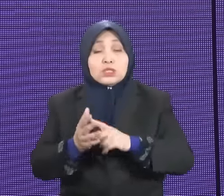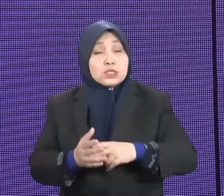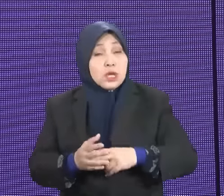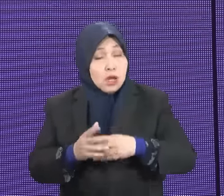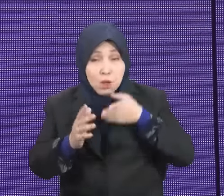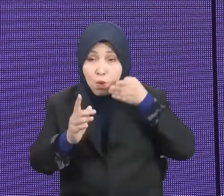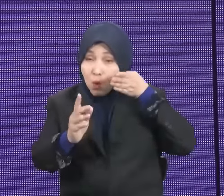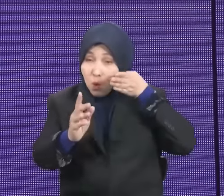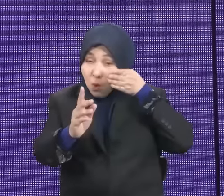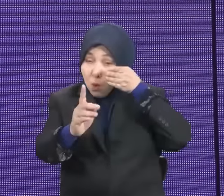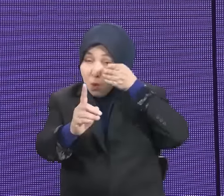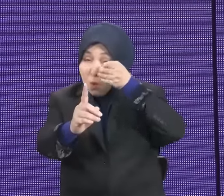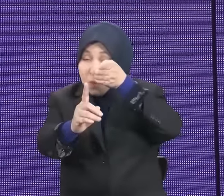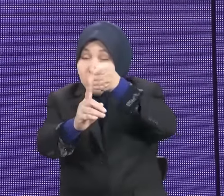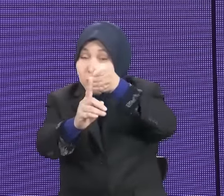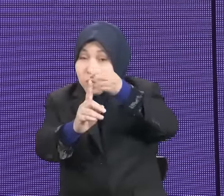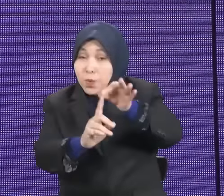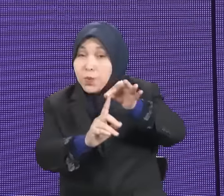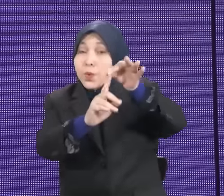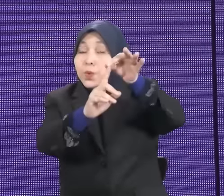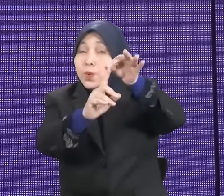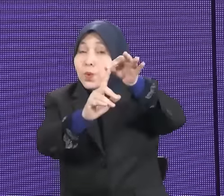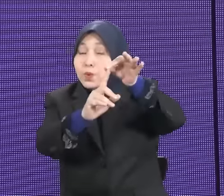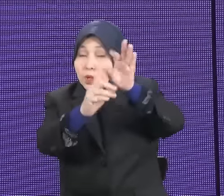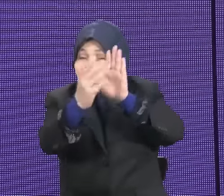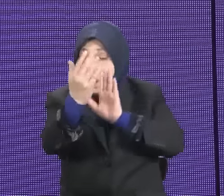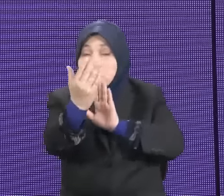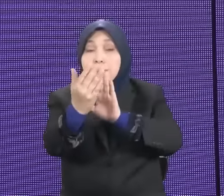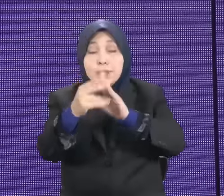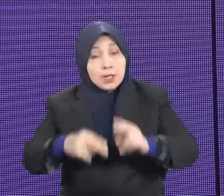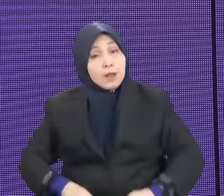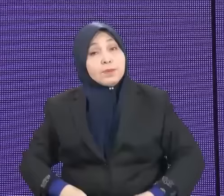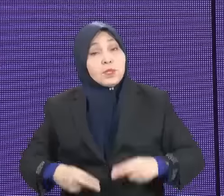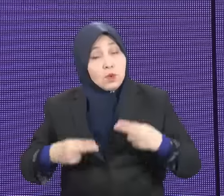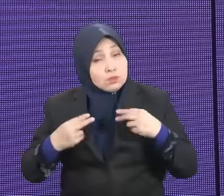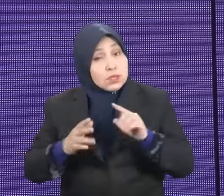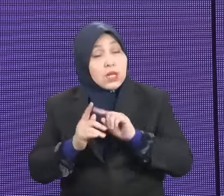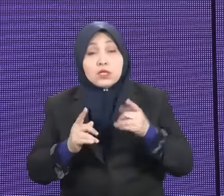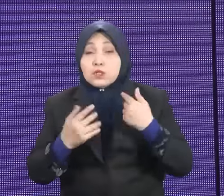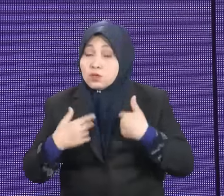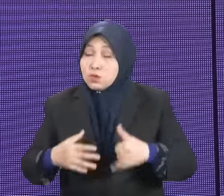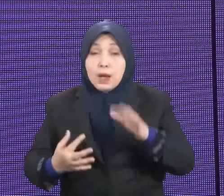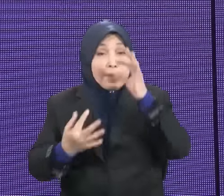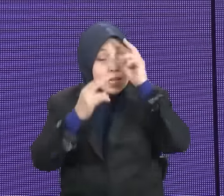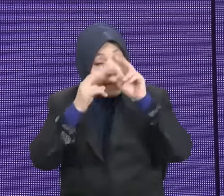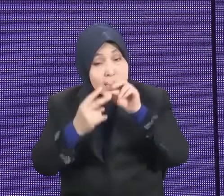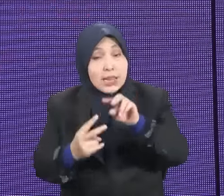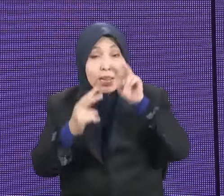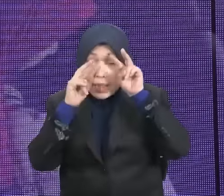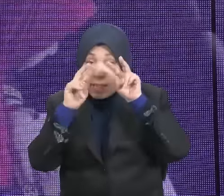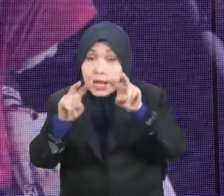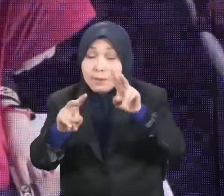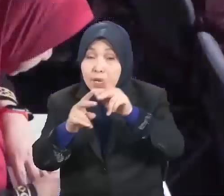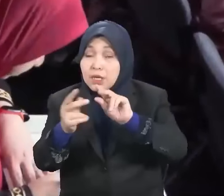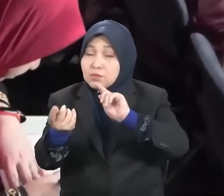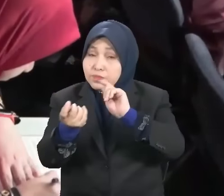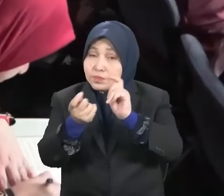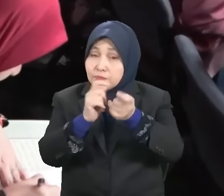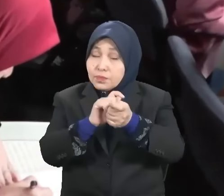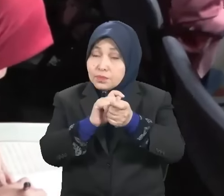tujuh yang spesifik ya yang dia akan hadapkan dalam hidupnya jadi apabila kita sudah pun melihat kepada kisah pertukaran kiblat